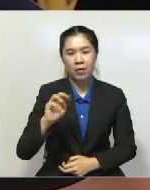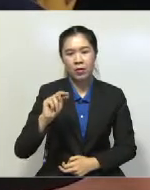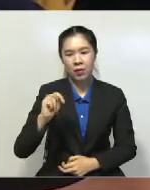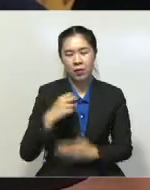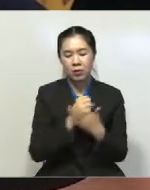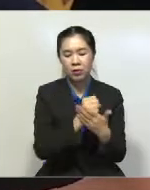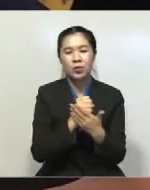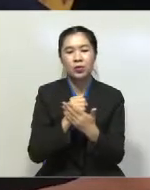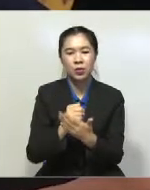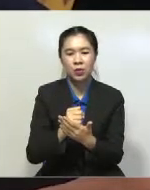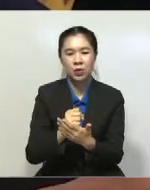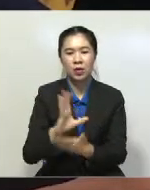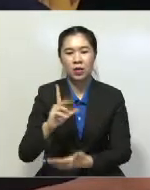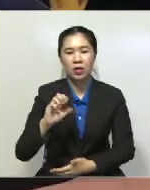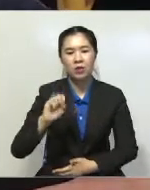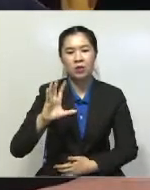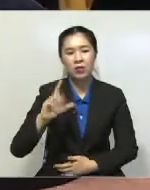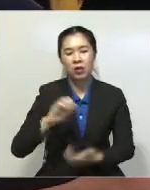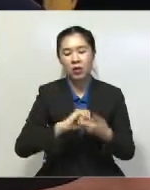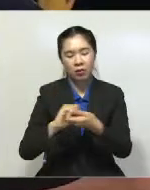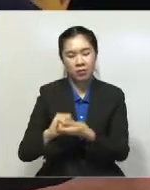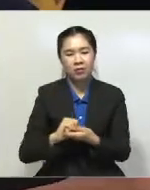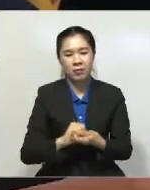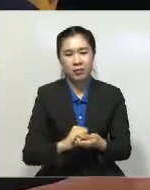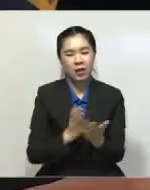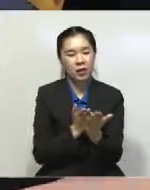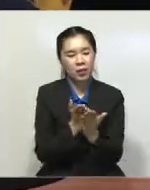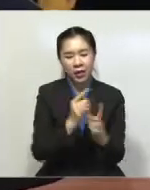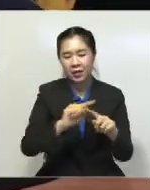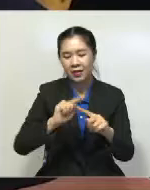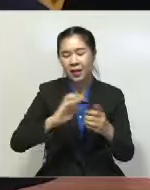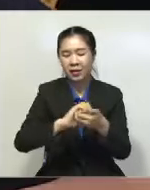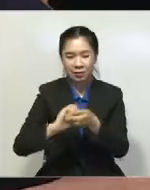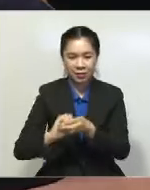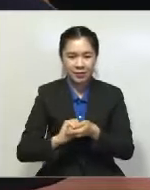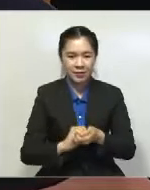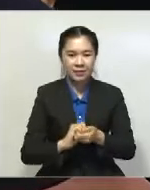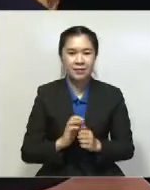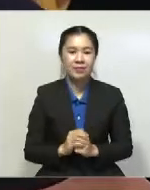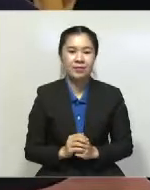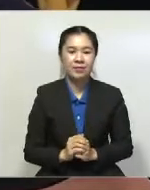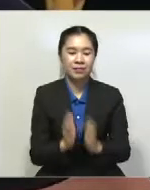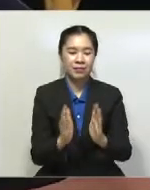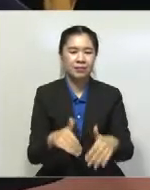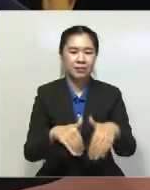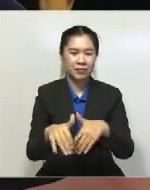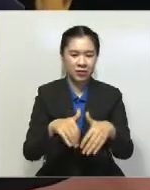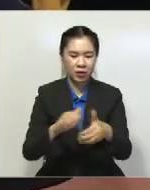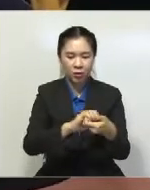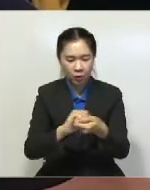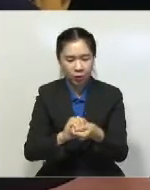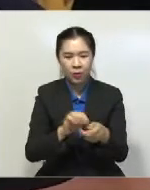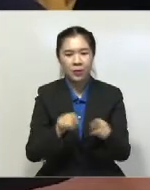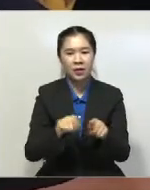วยกันคสช.ร่วมมือกันทั้งฝ่ายทุกฝ่ายร่วมมือกันประชาชนเองก็ต้องร่วมมือด้ว